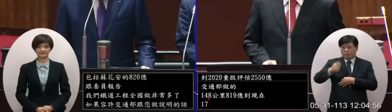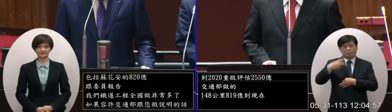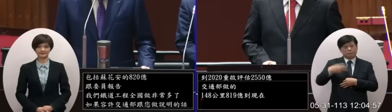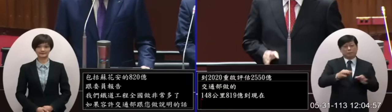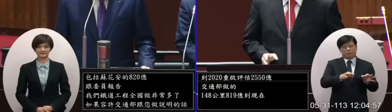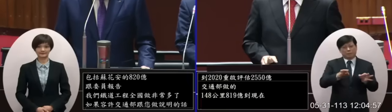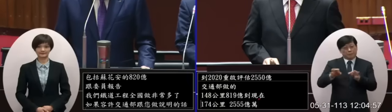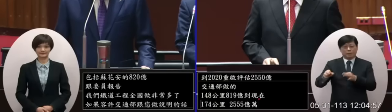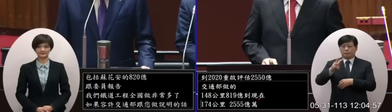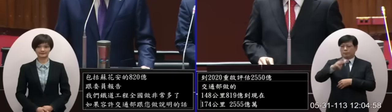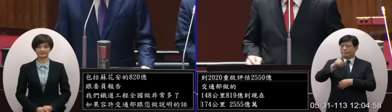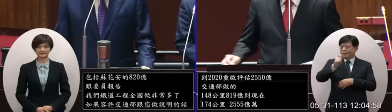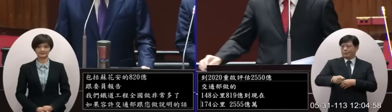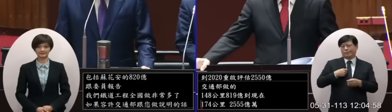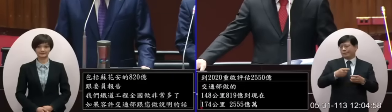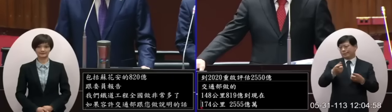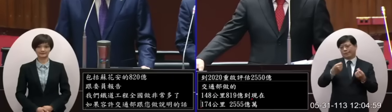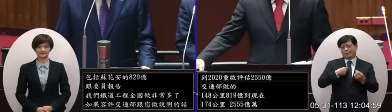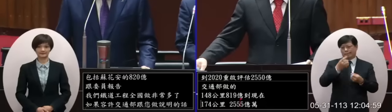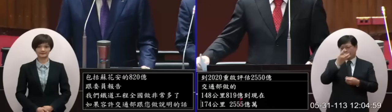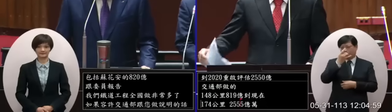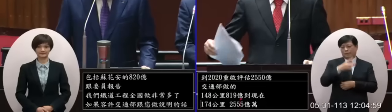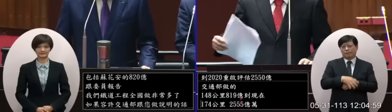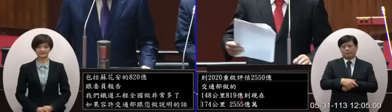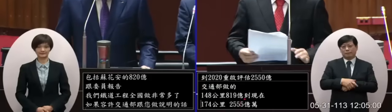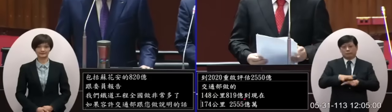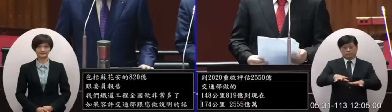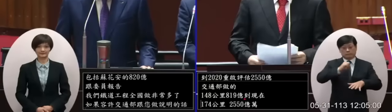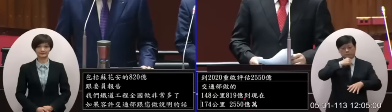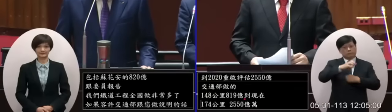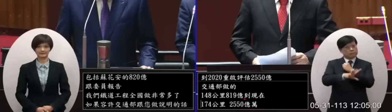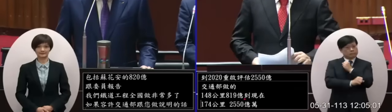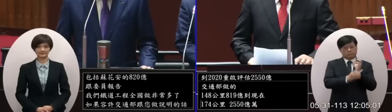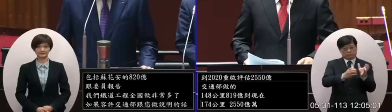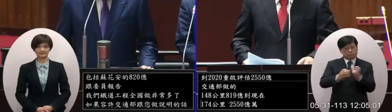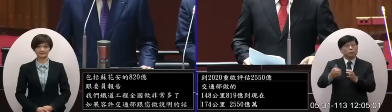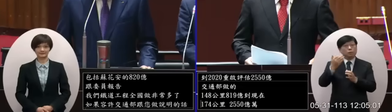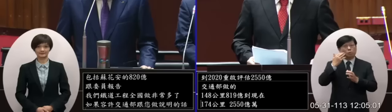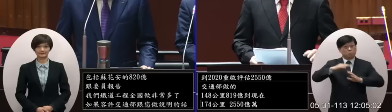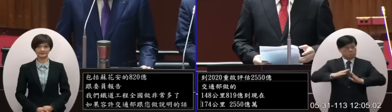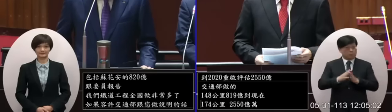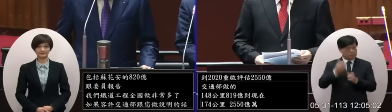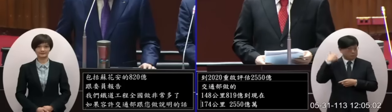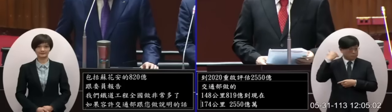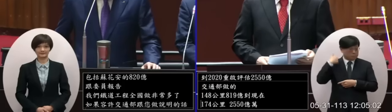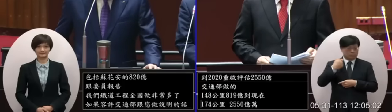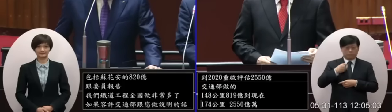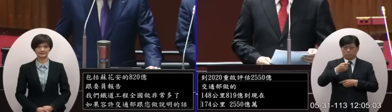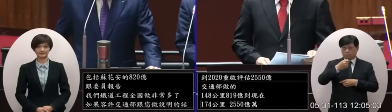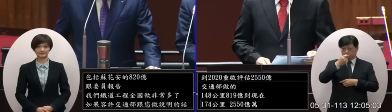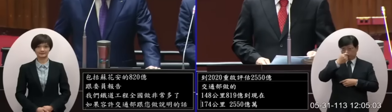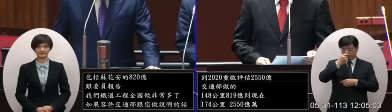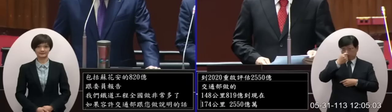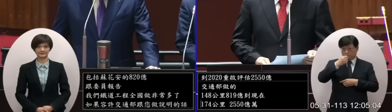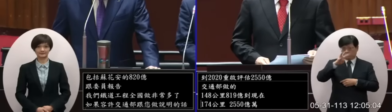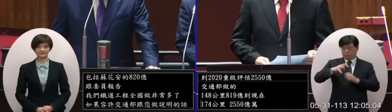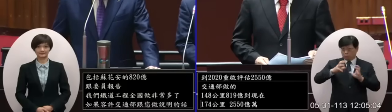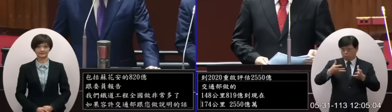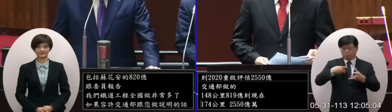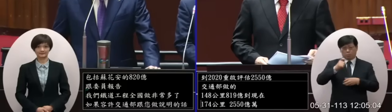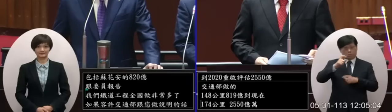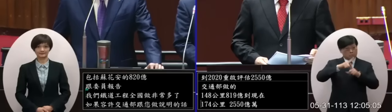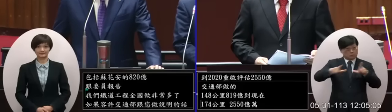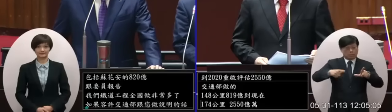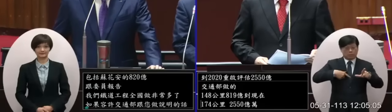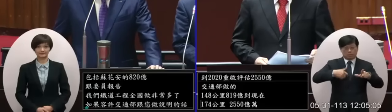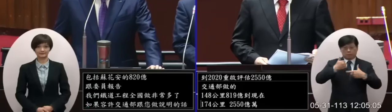下去3000亿都做不起来。台湾的基础建设如果没有当时蒋经国先生的十大建设，不